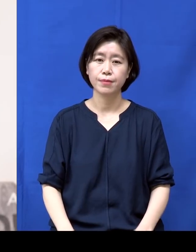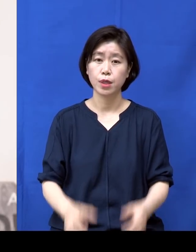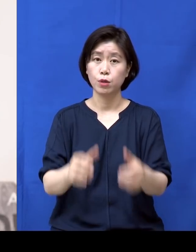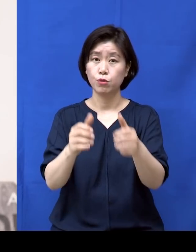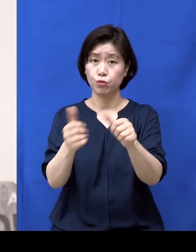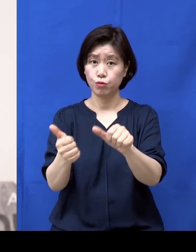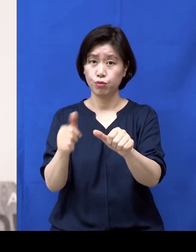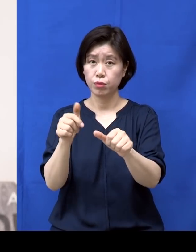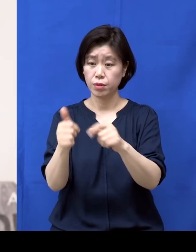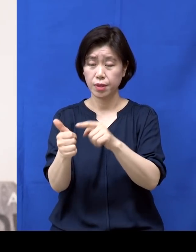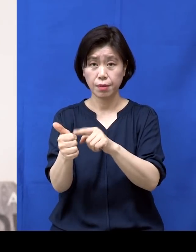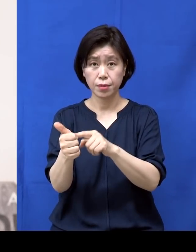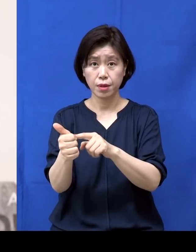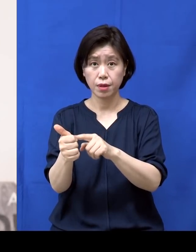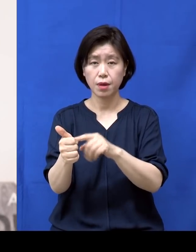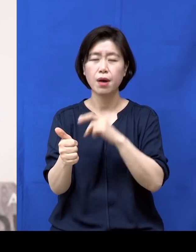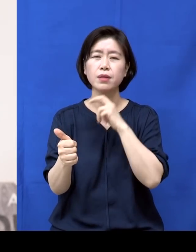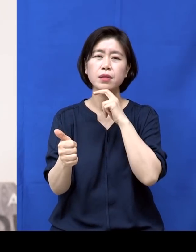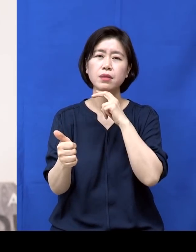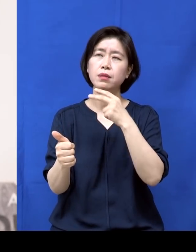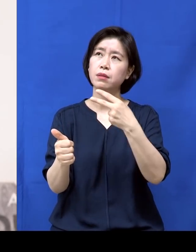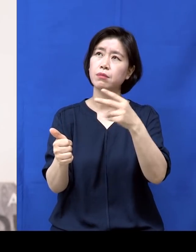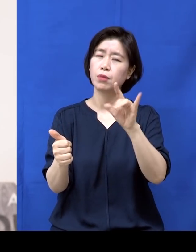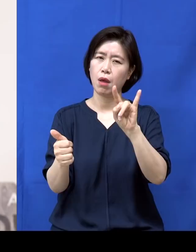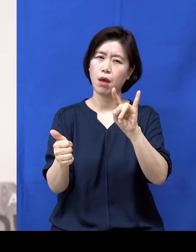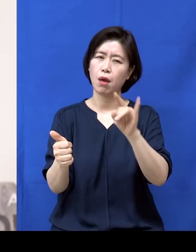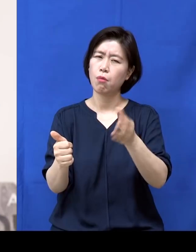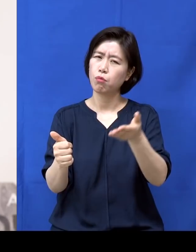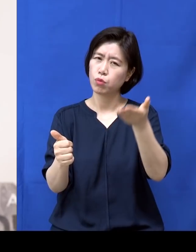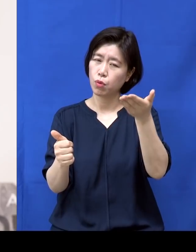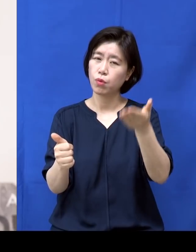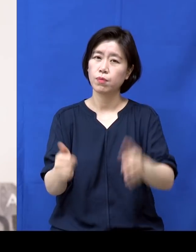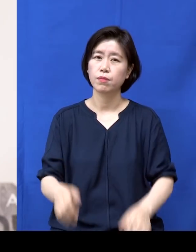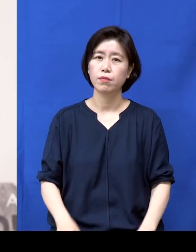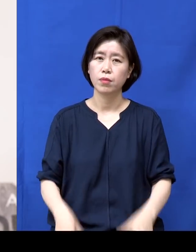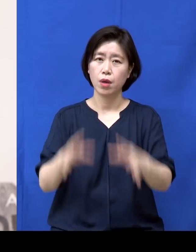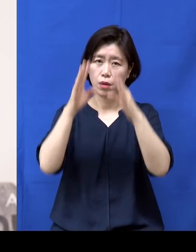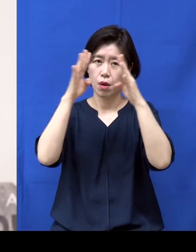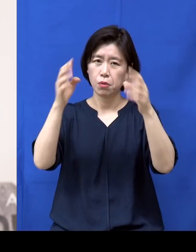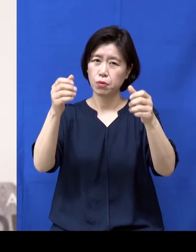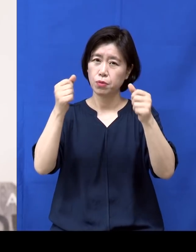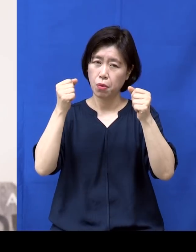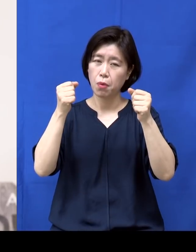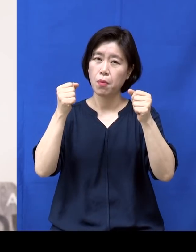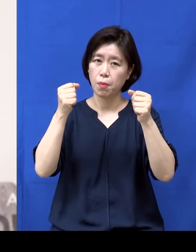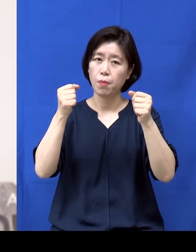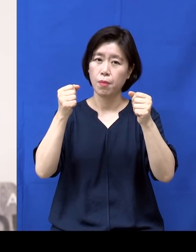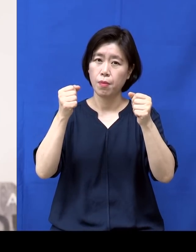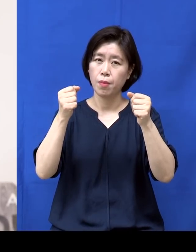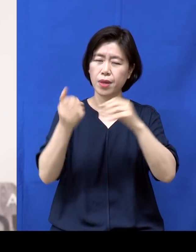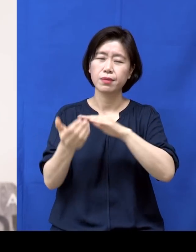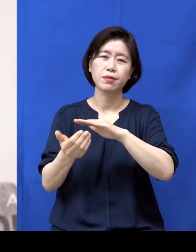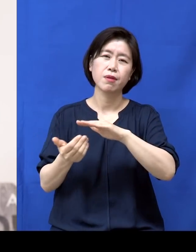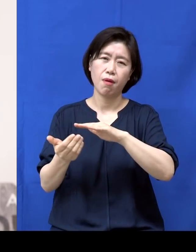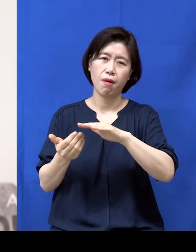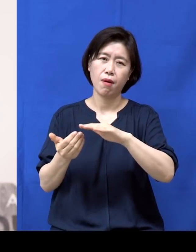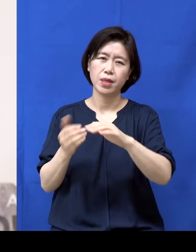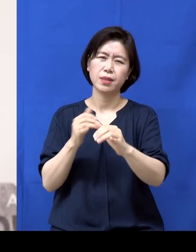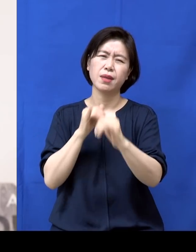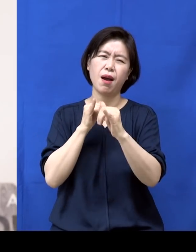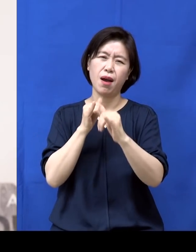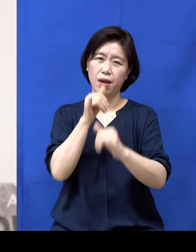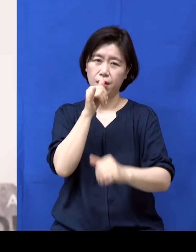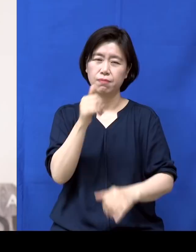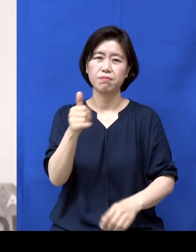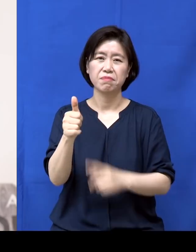20대 초반이에요. 예. 남자분인데 대학 졸업을 앞두고 졸업반이셨는데 이제 예. 안타까운 선택을 하신 거예요.